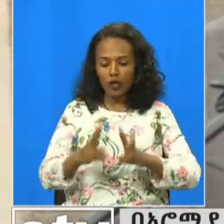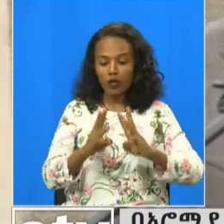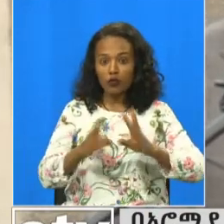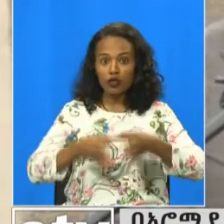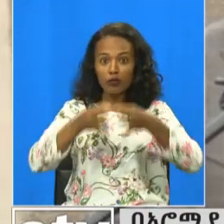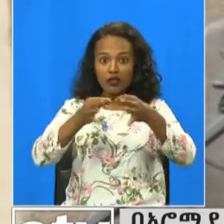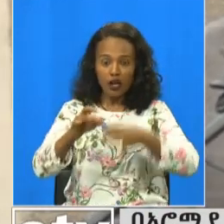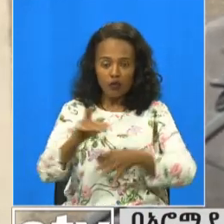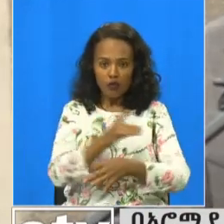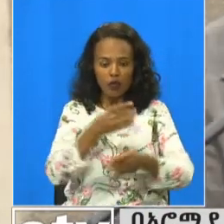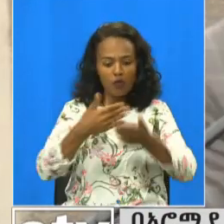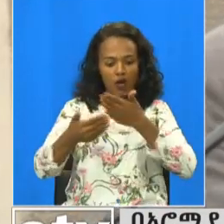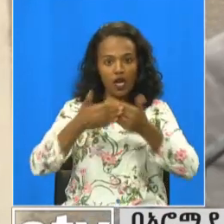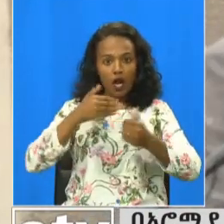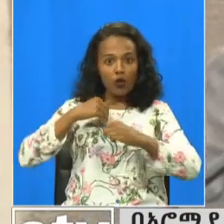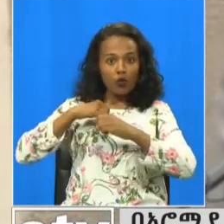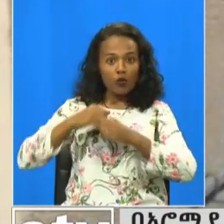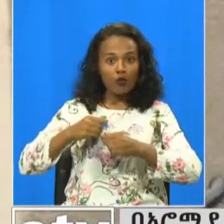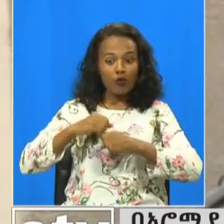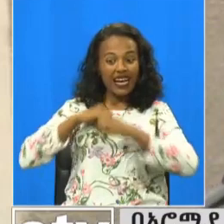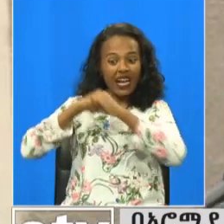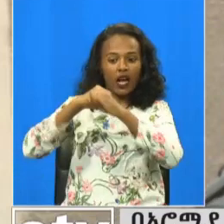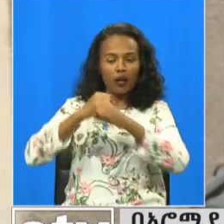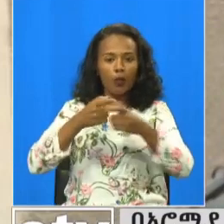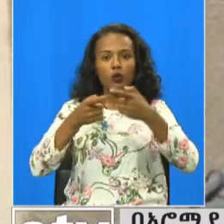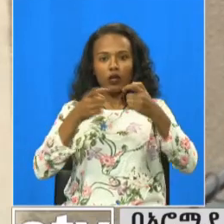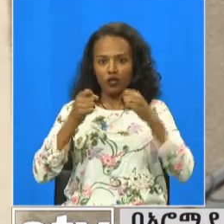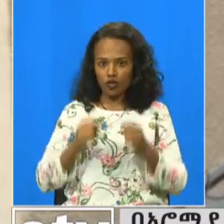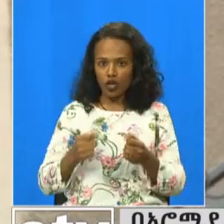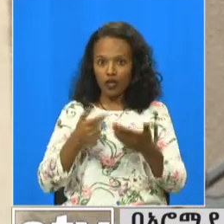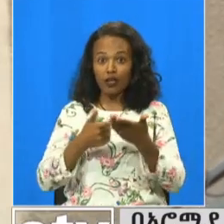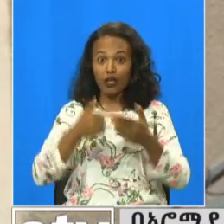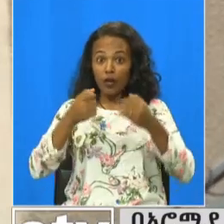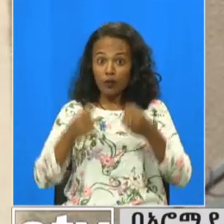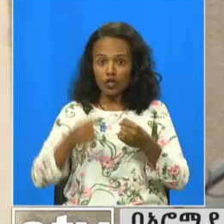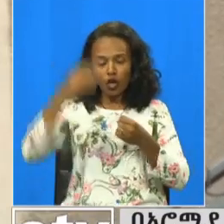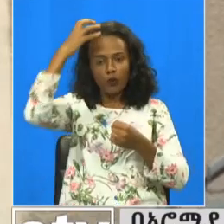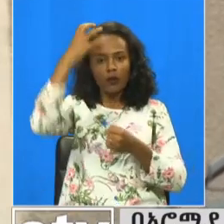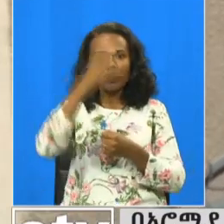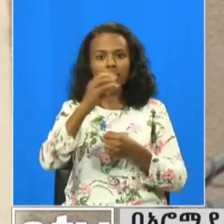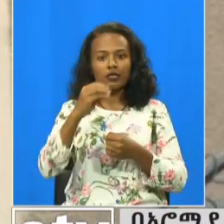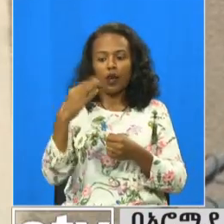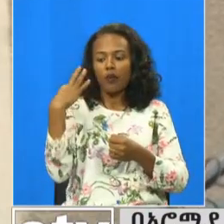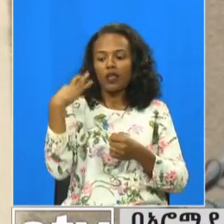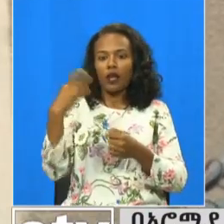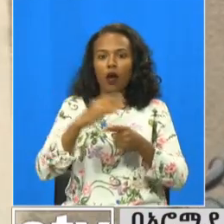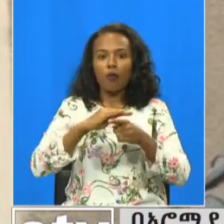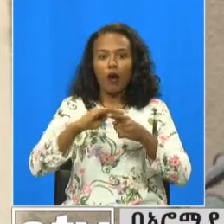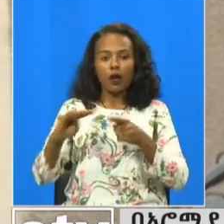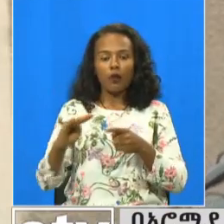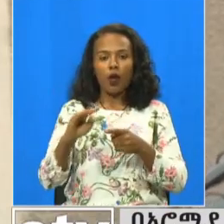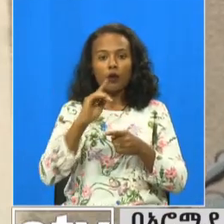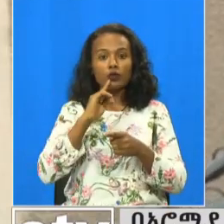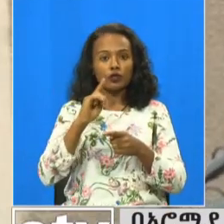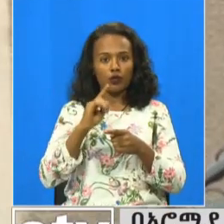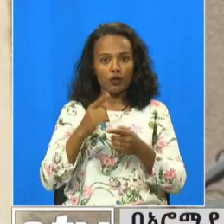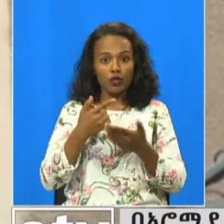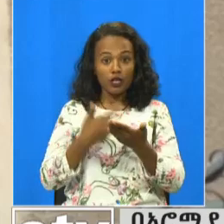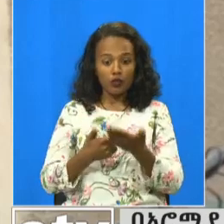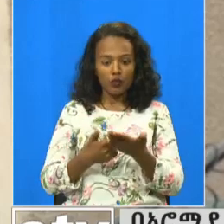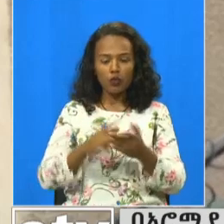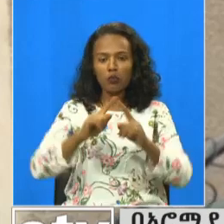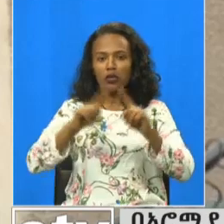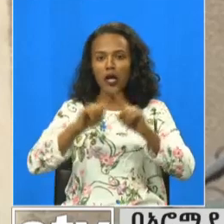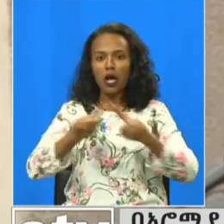ቢሆንም በቀላሉ መከላከልና መቆጣጠር የሚቻል ነው። ይህም የሚቻለው ደግሞ በመንግስትና በጤና ባለሙያዎች የሚመከሩ እንዲሁም